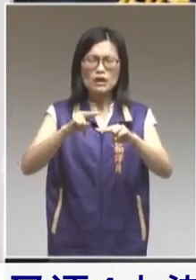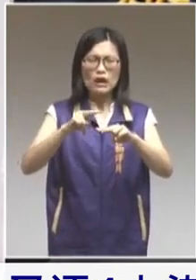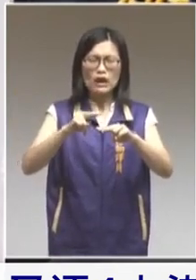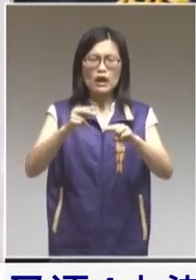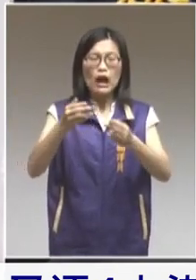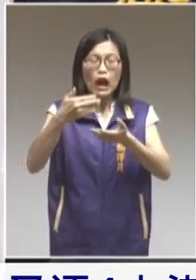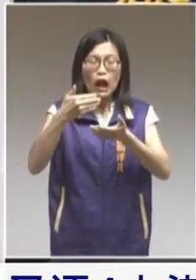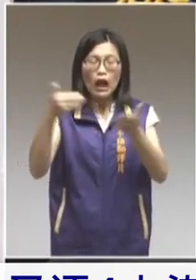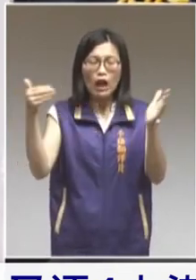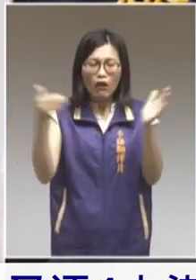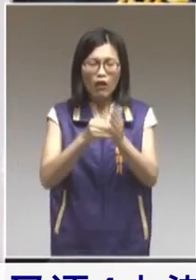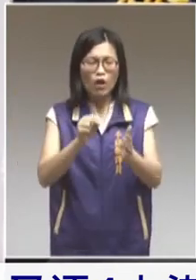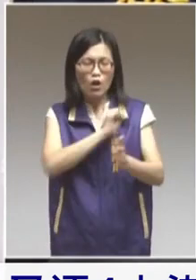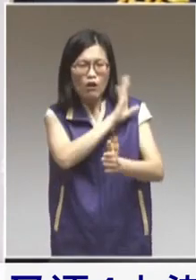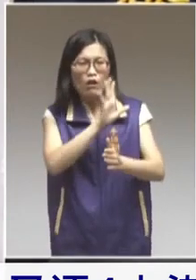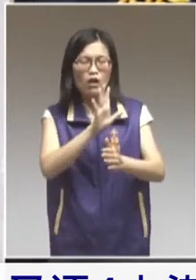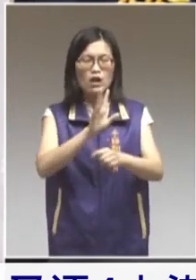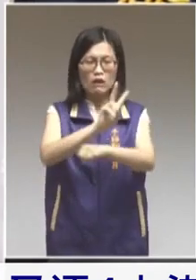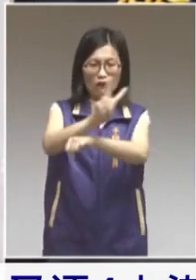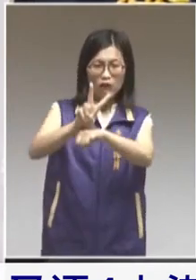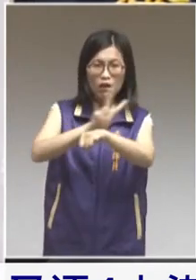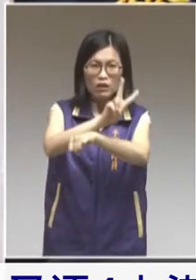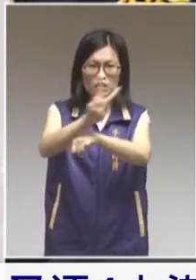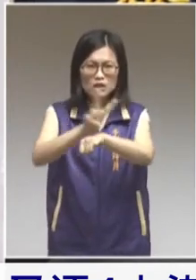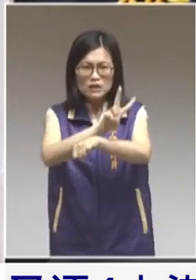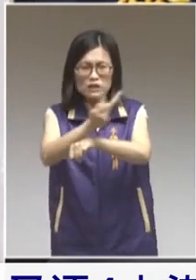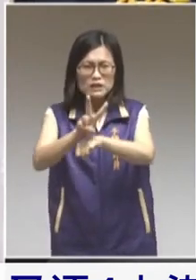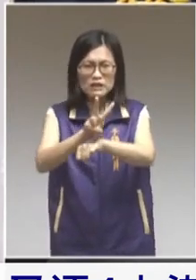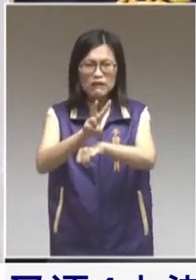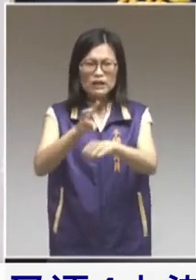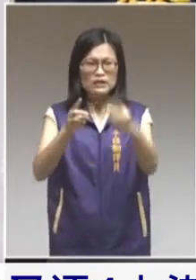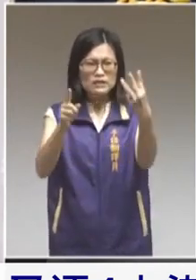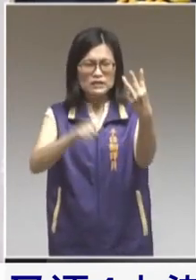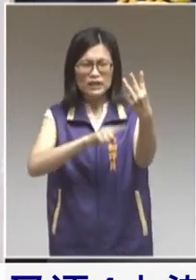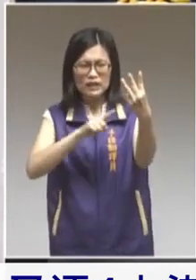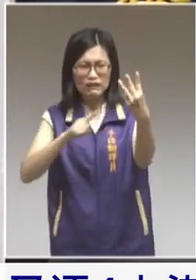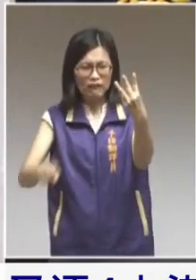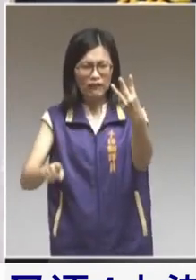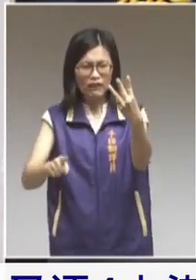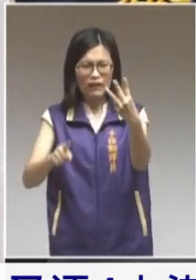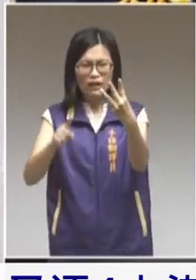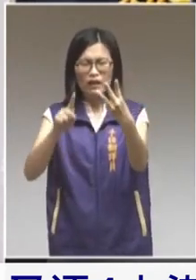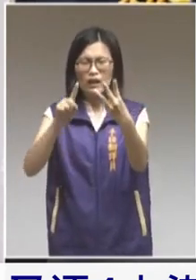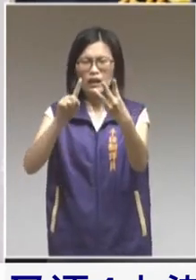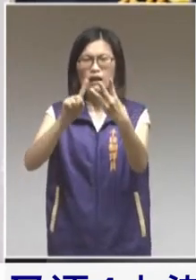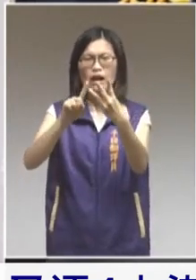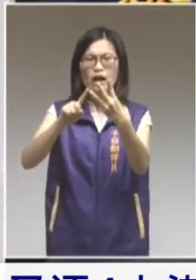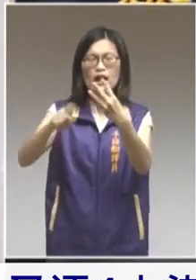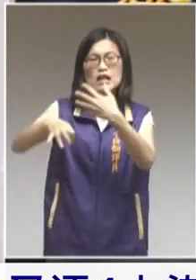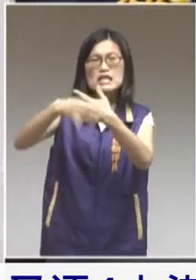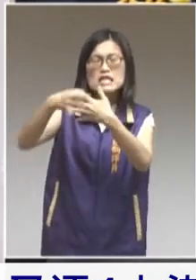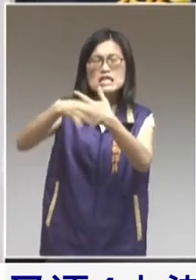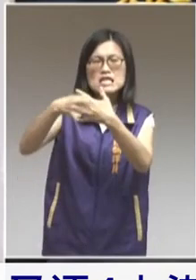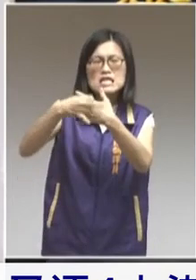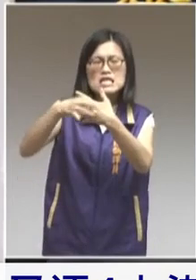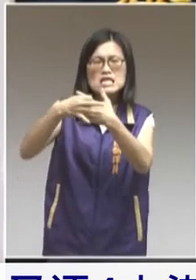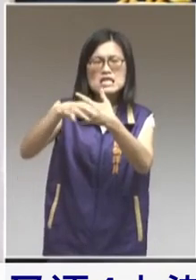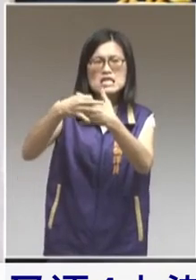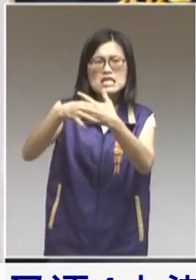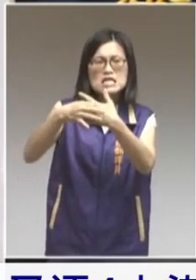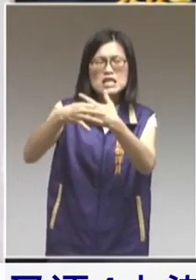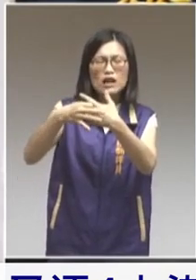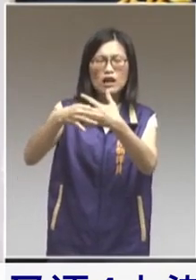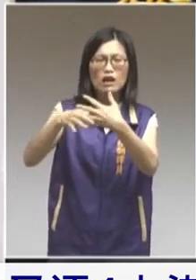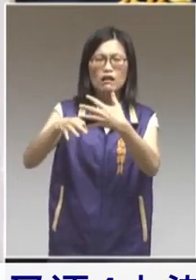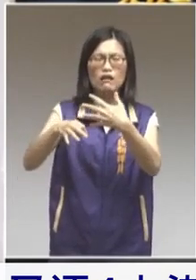之后，大概有两个小时的时间，这三位以及连同另外一位亲戚呢，是在一个